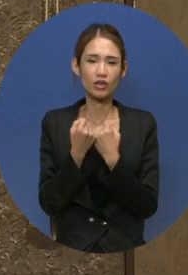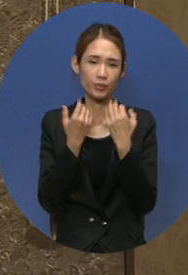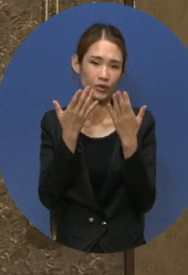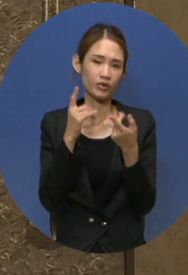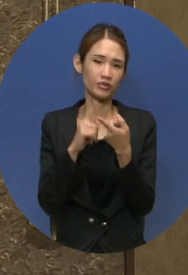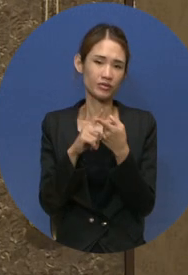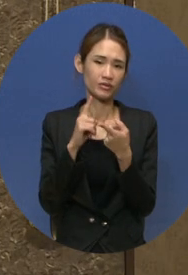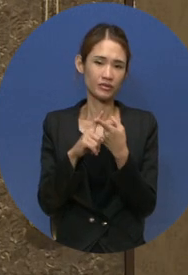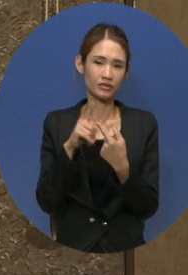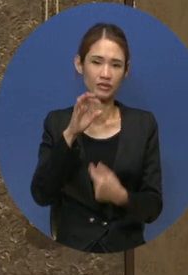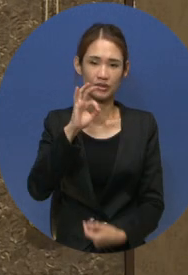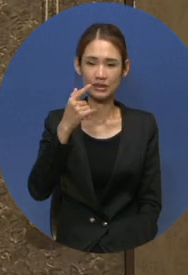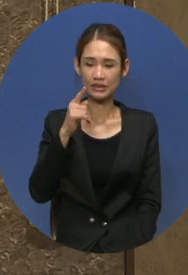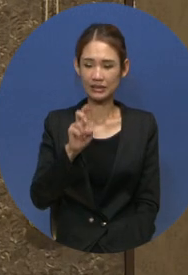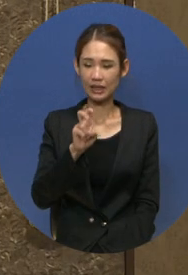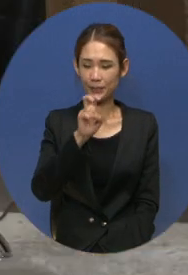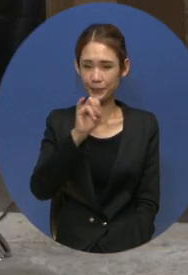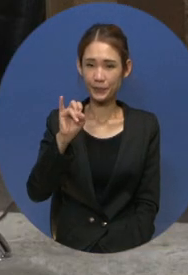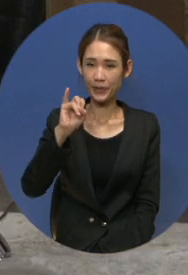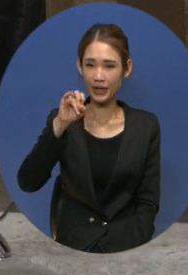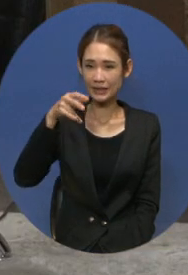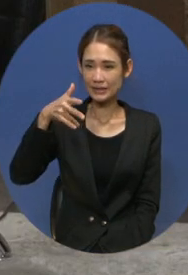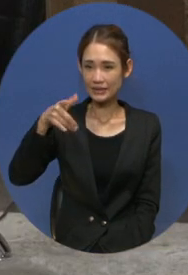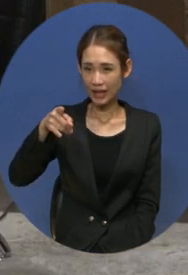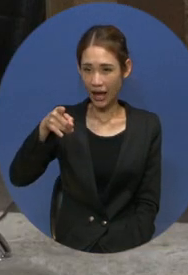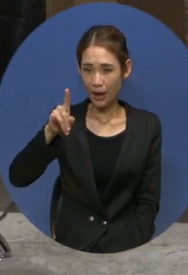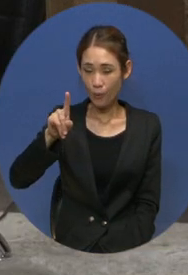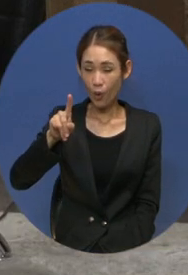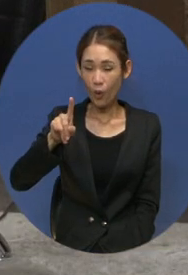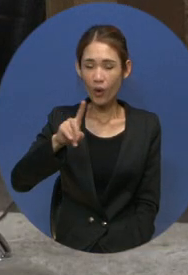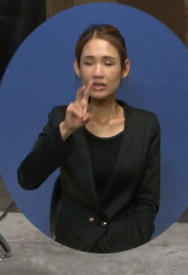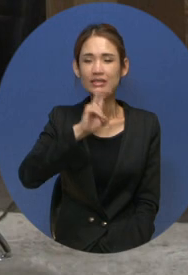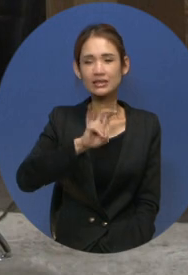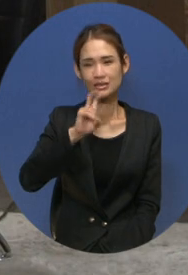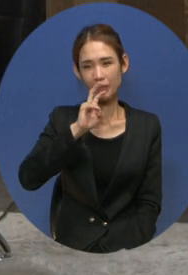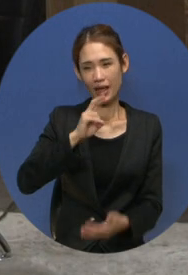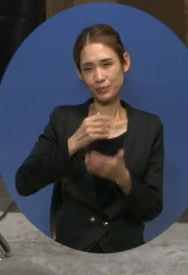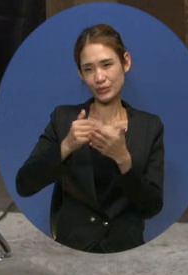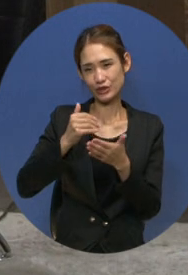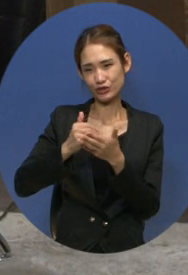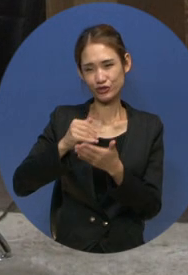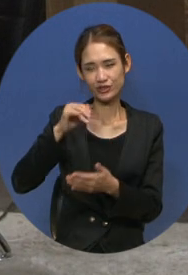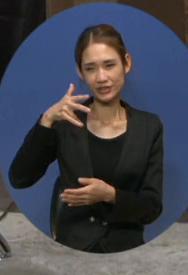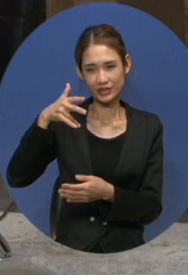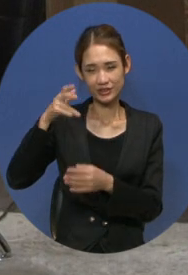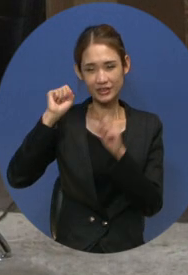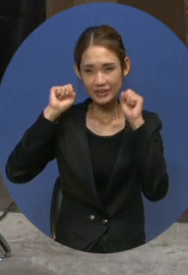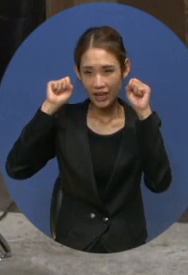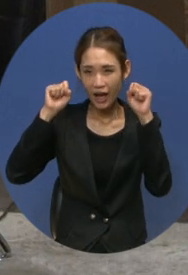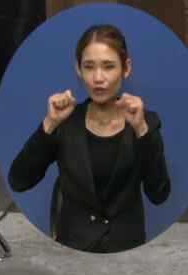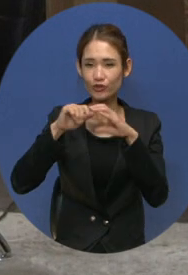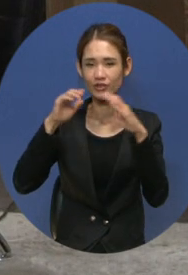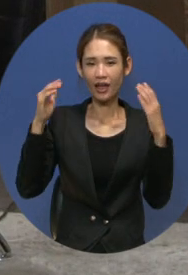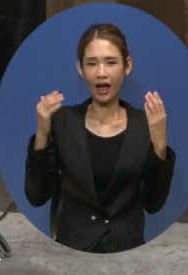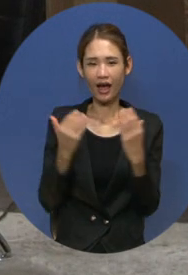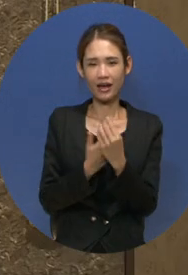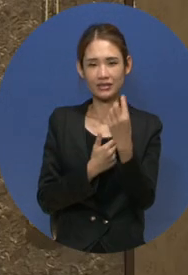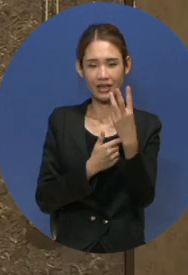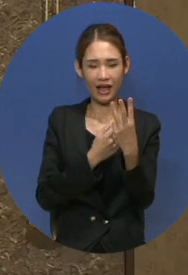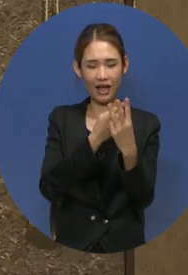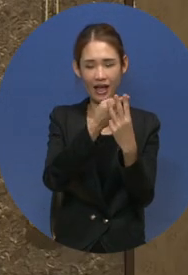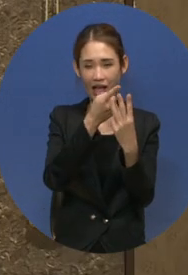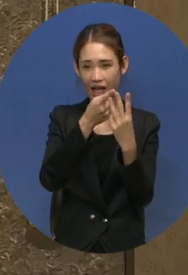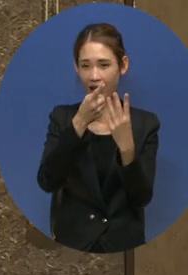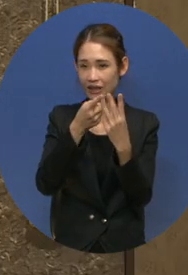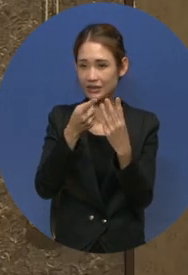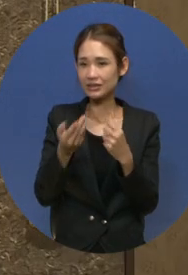말씀드렸듯이 음미체 말씀드렸잖아요. 음악, 미술, 체육 이세 가지 모두를 발달 장애인들에게 이들의 능력을 키워주기 위해서